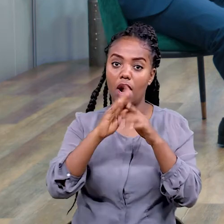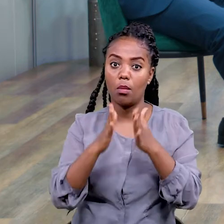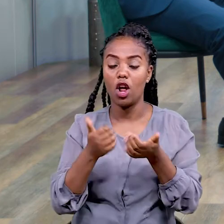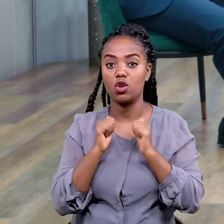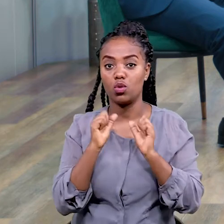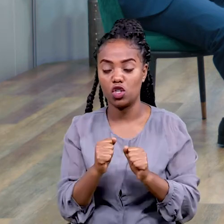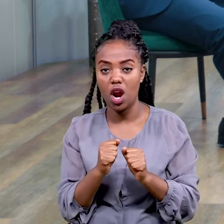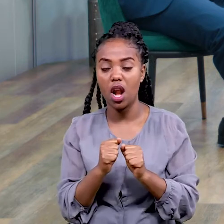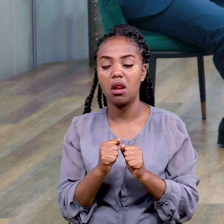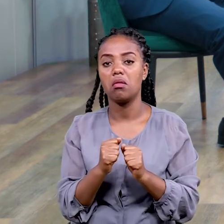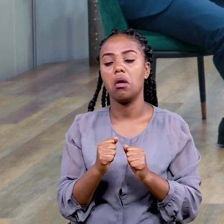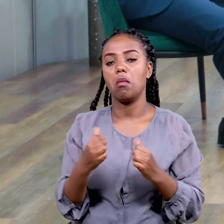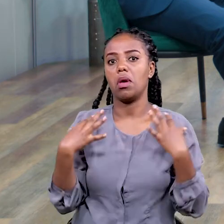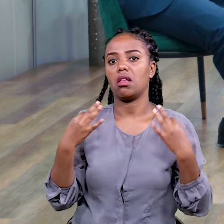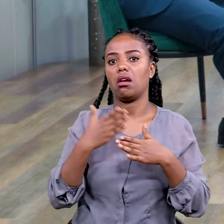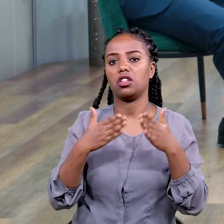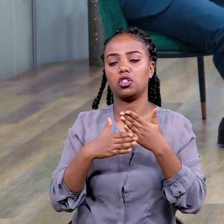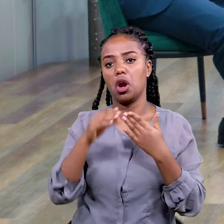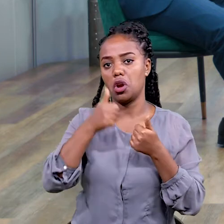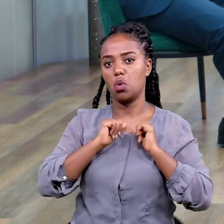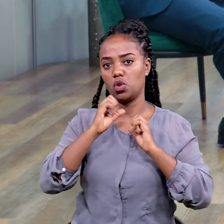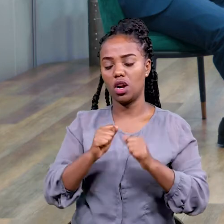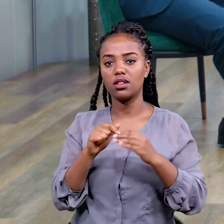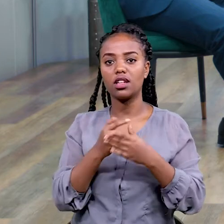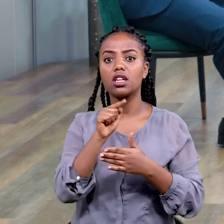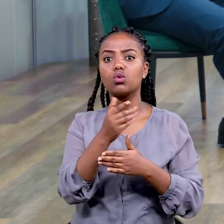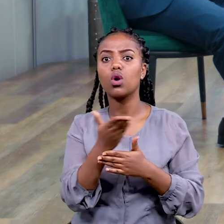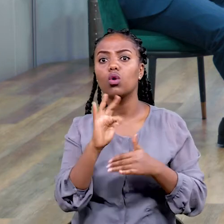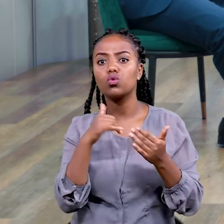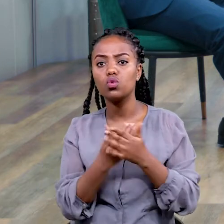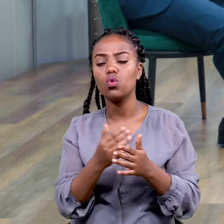ምናልባት በነርስ ደረጃ በጤና ረዳት ደረጃ ሰዎች ይኖሩ ይችላሉ። ስለዚህ እነዚህ